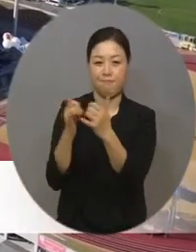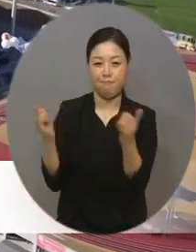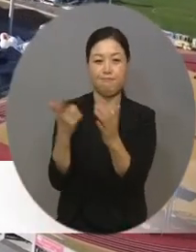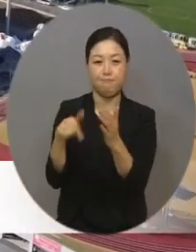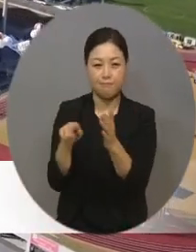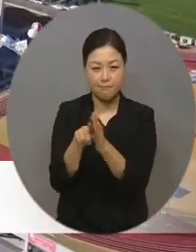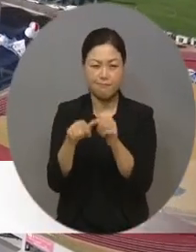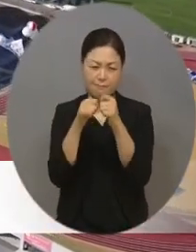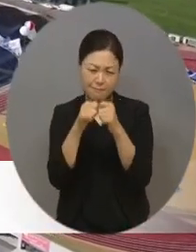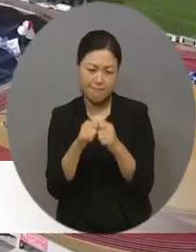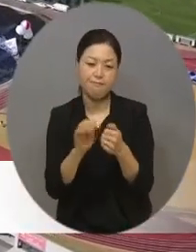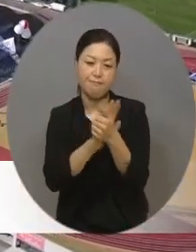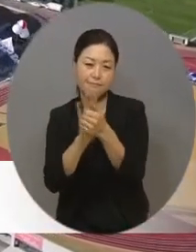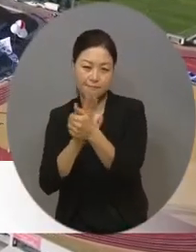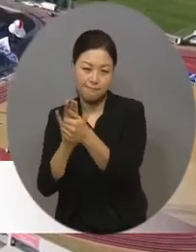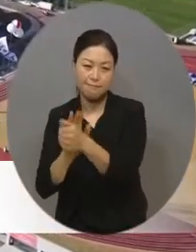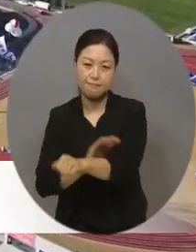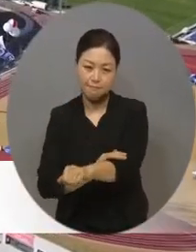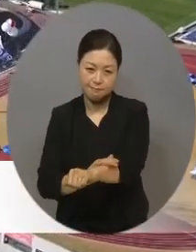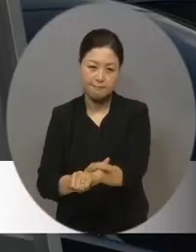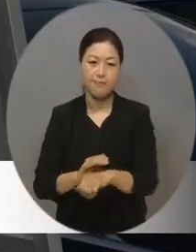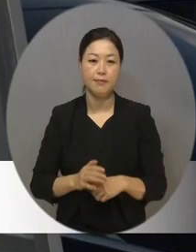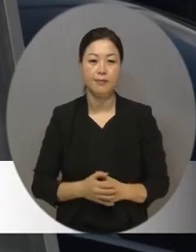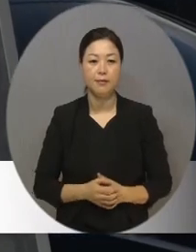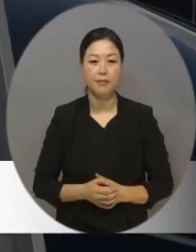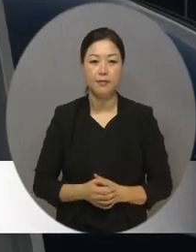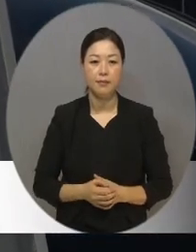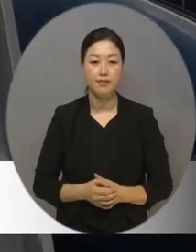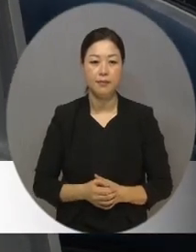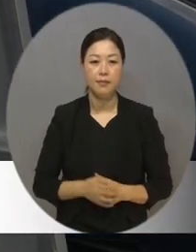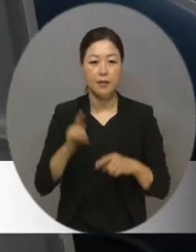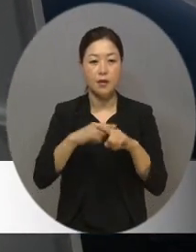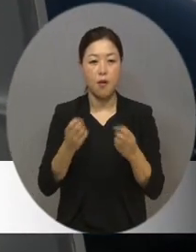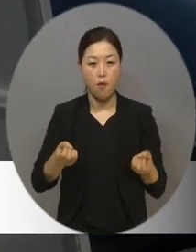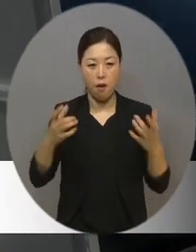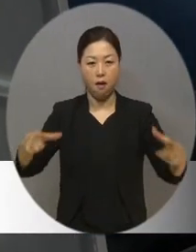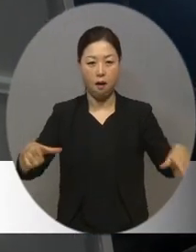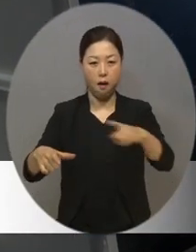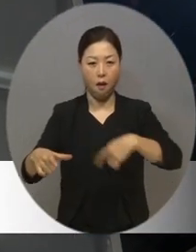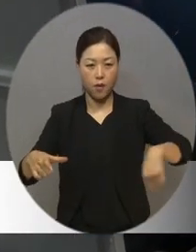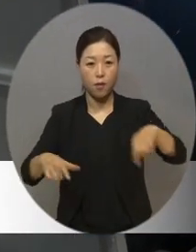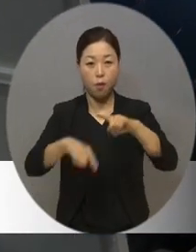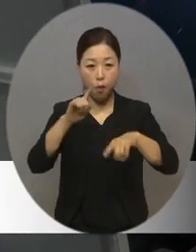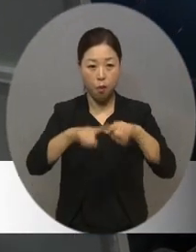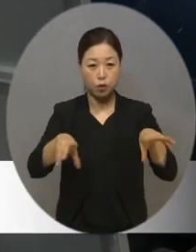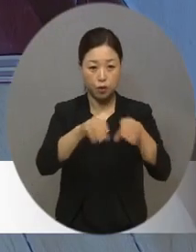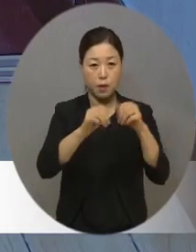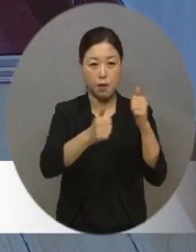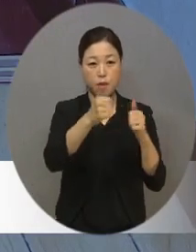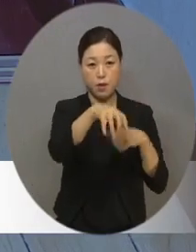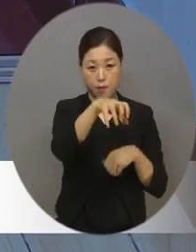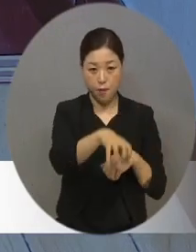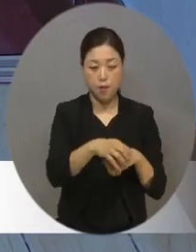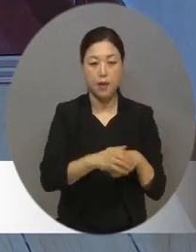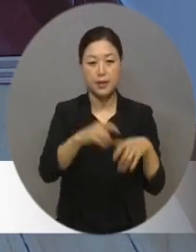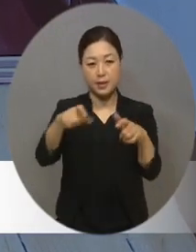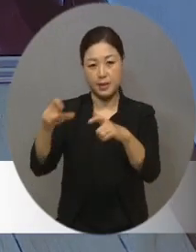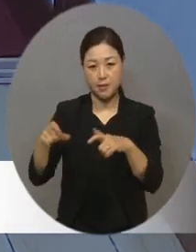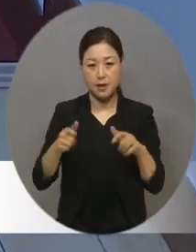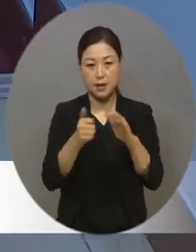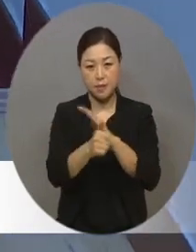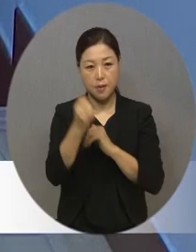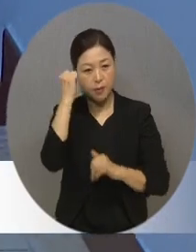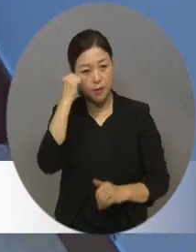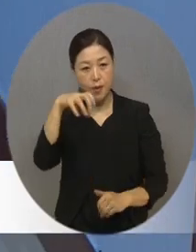위한 세심한 배려도 돋보였습니다. 대회 주경기장인 목포종합경기장을 비롯해 각 지역 대표단